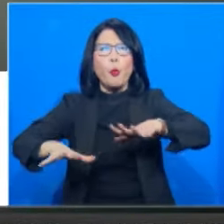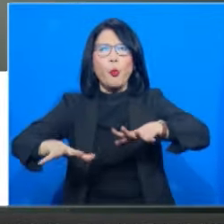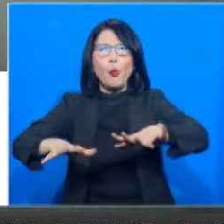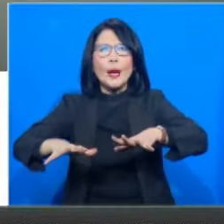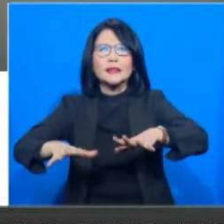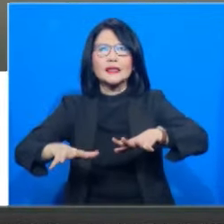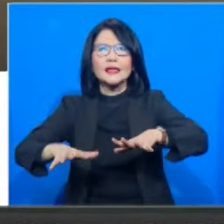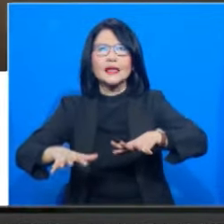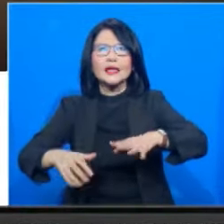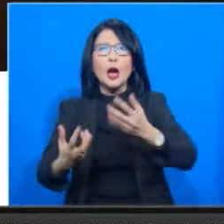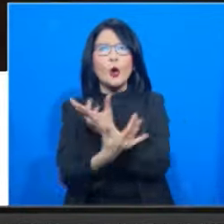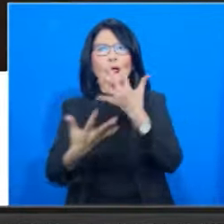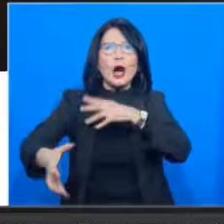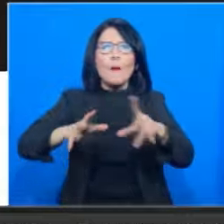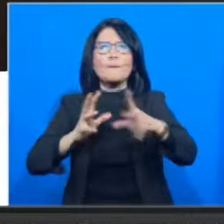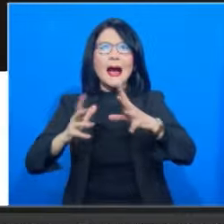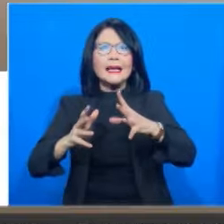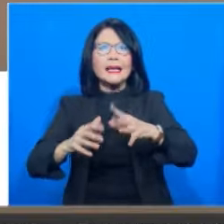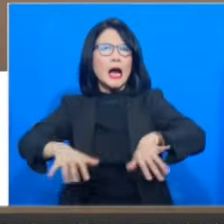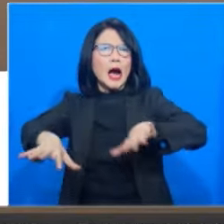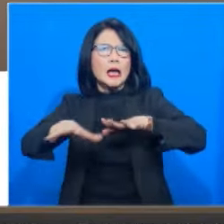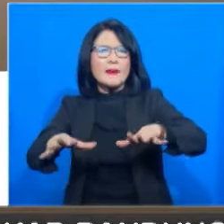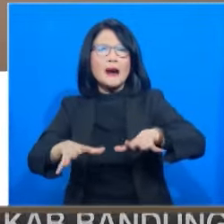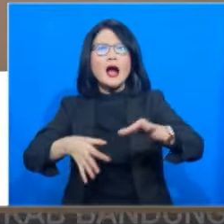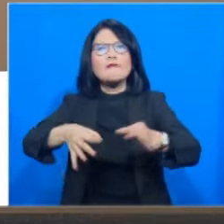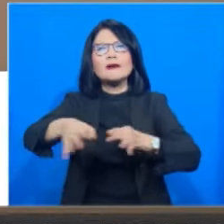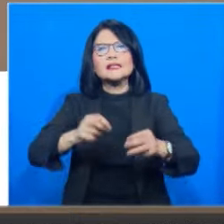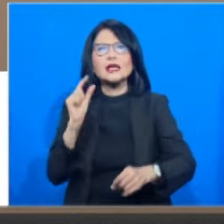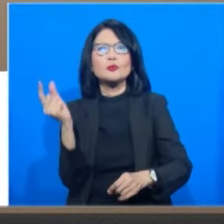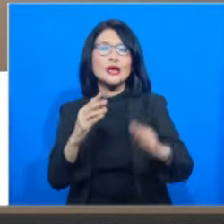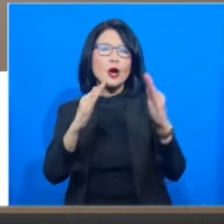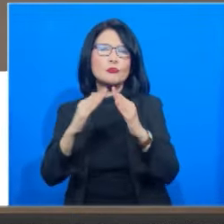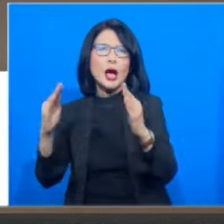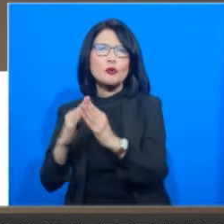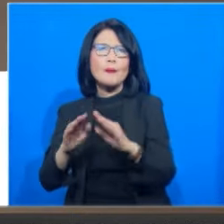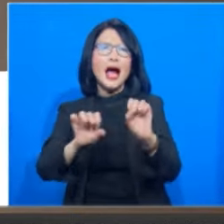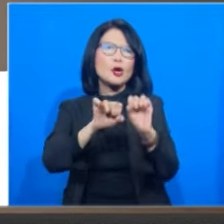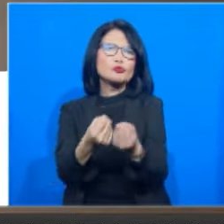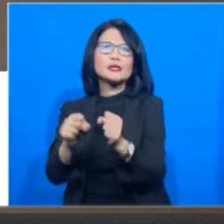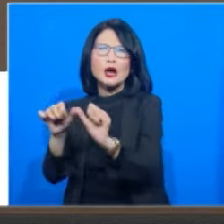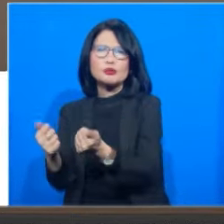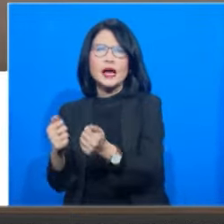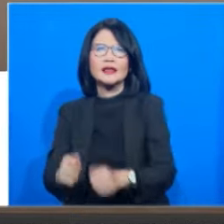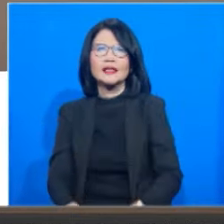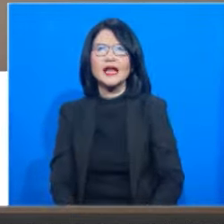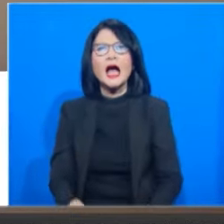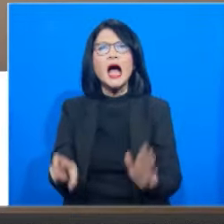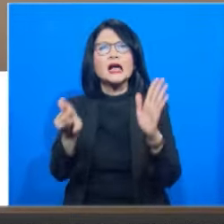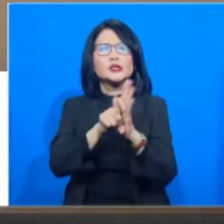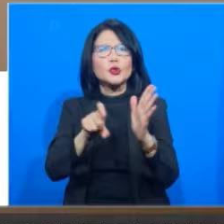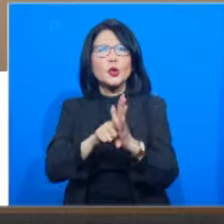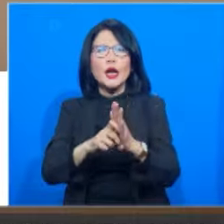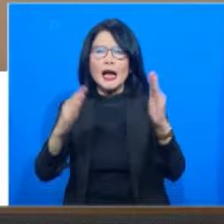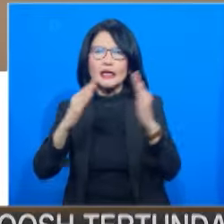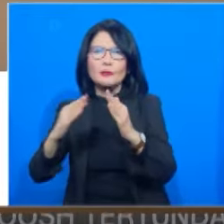Selain menimbulkan kepanikan warga, gempa juga menyebabkan sejumlah fasilitas umum dan rumah warga mengalami kerusakan. Seperti yang terjadi di